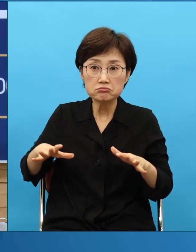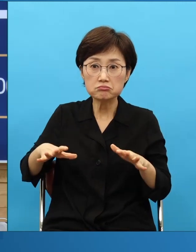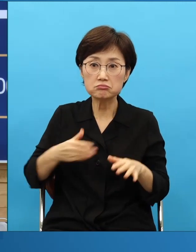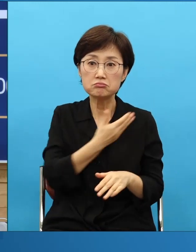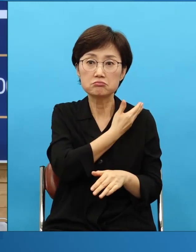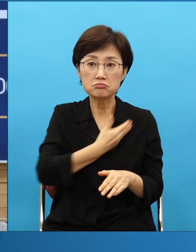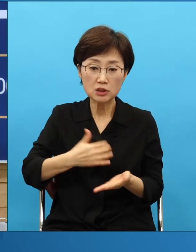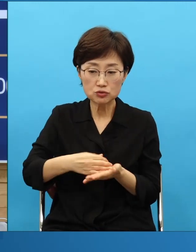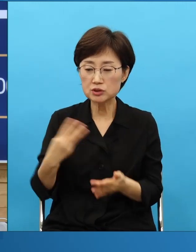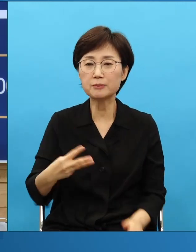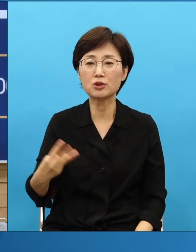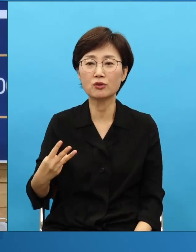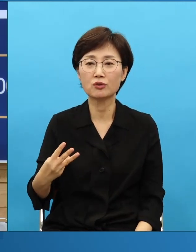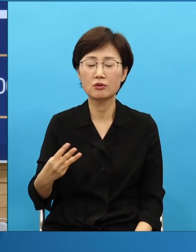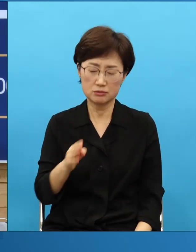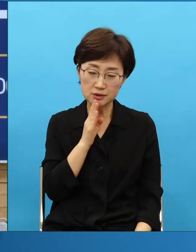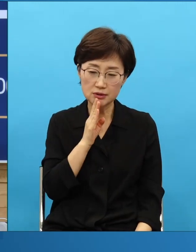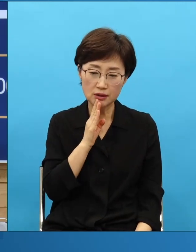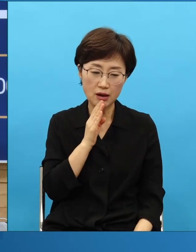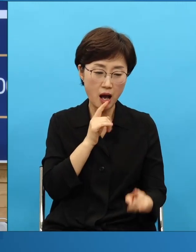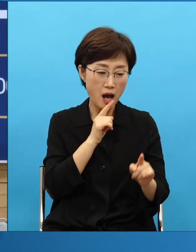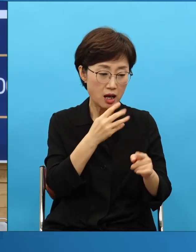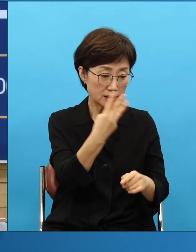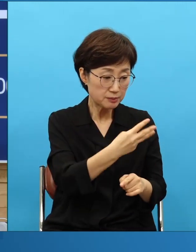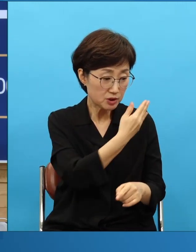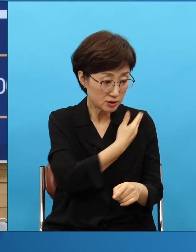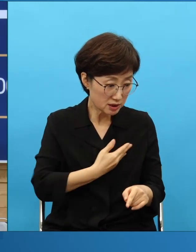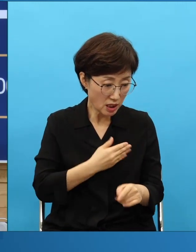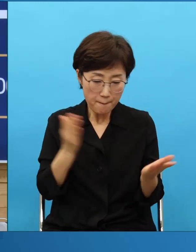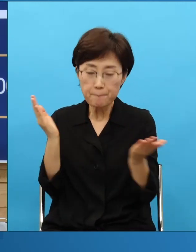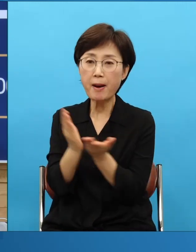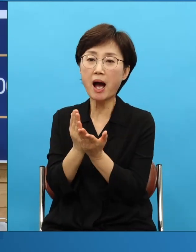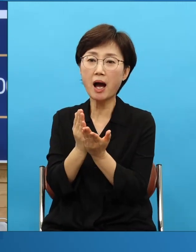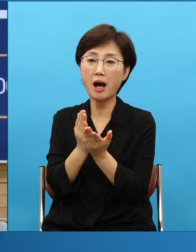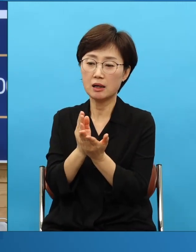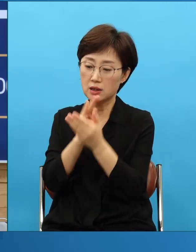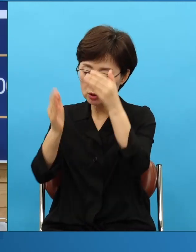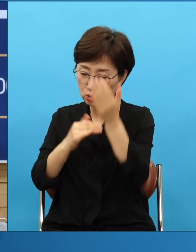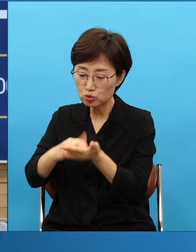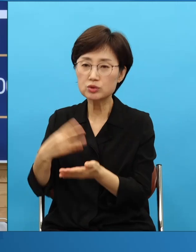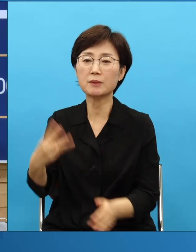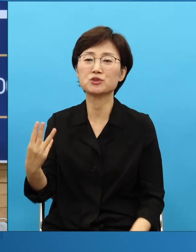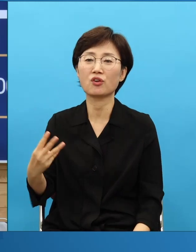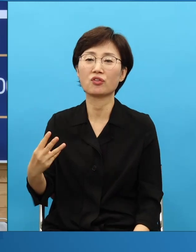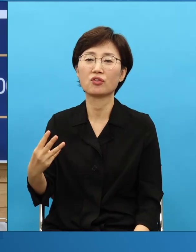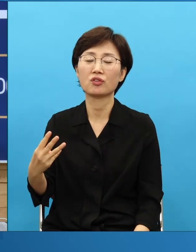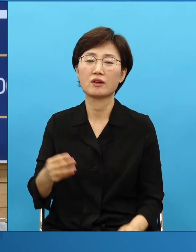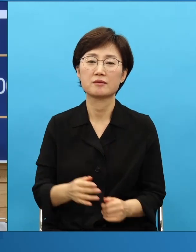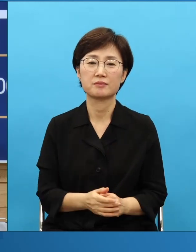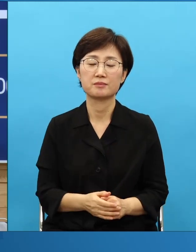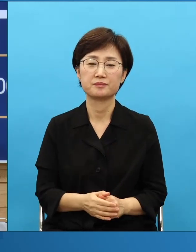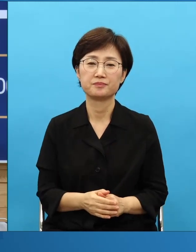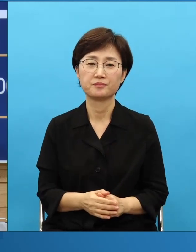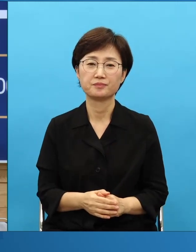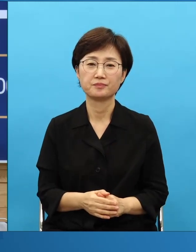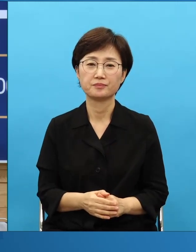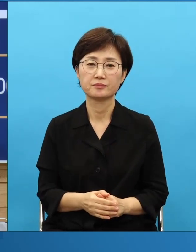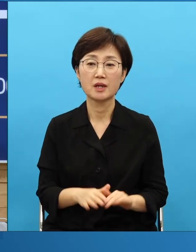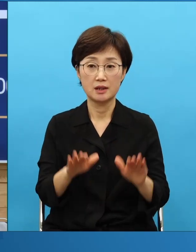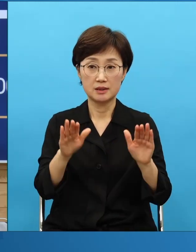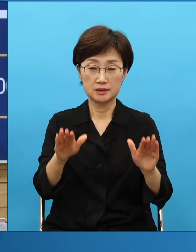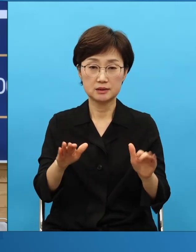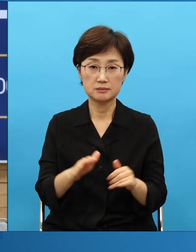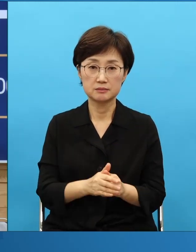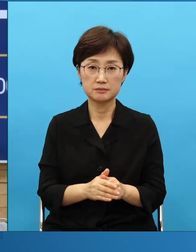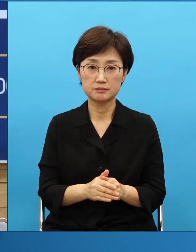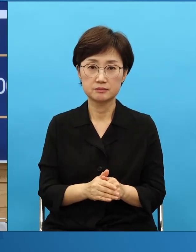had 믿었습니다. 성경에 있는 3,000 그대로. disciples. And I really believe that what it was written in the Bible. 지금 보면 이 많은 이 주의 종들은 뭐